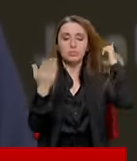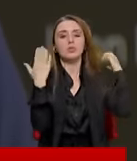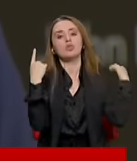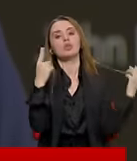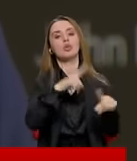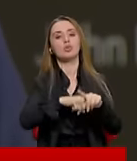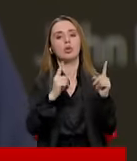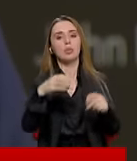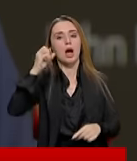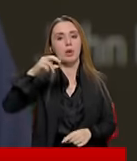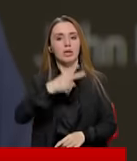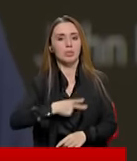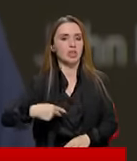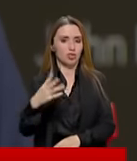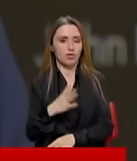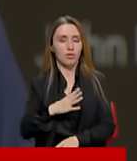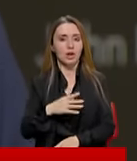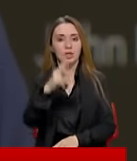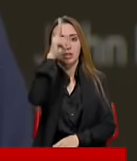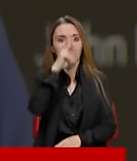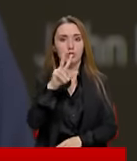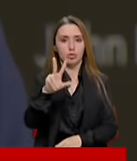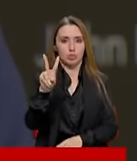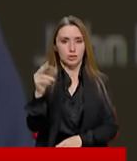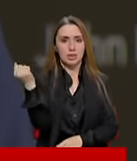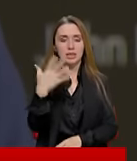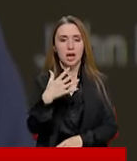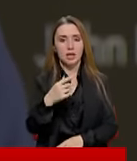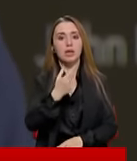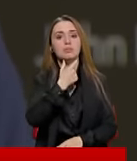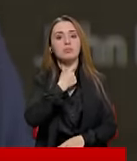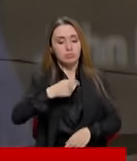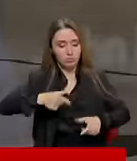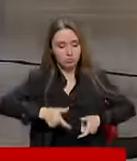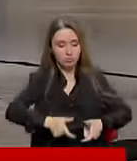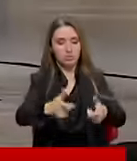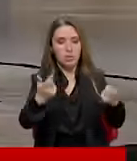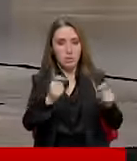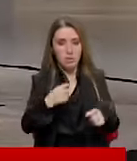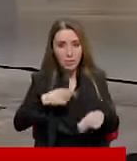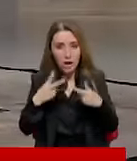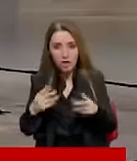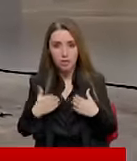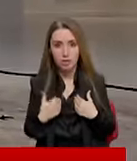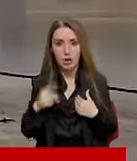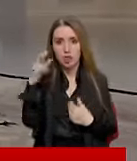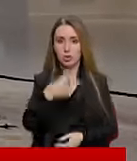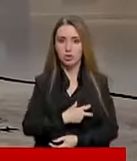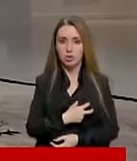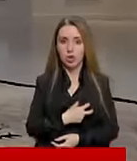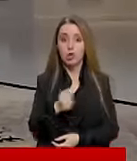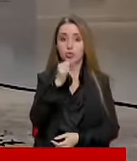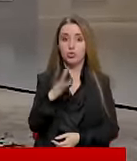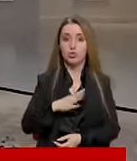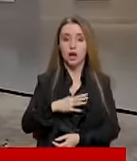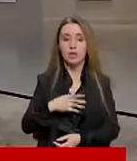dönemde İşte AK Parti belediyeciliği vardı ik tane kanalizasyon siz kapattınız Ben mi açtı dım Allah aşkına veya su